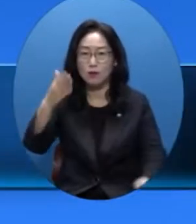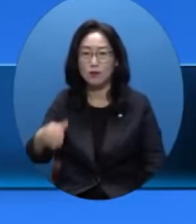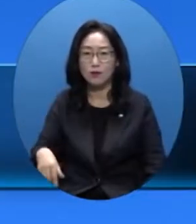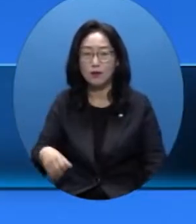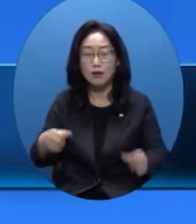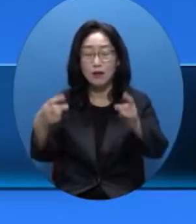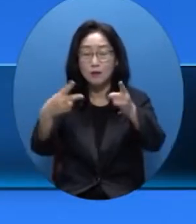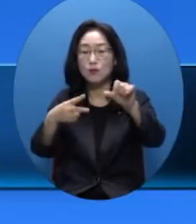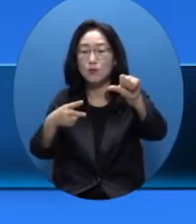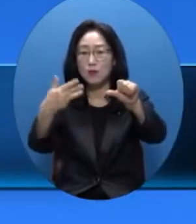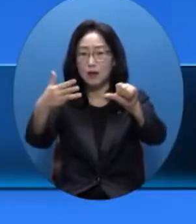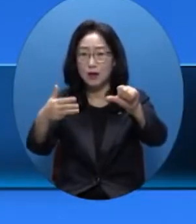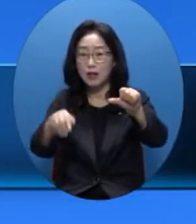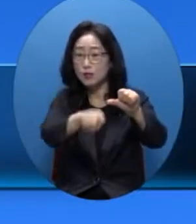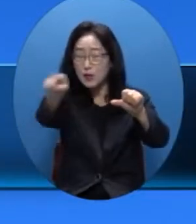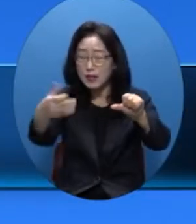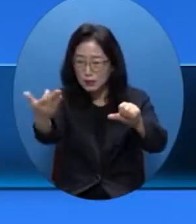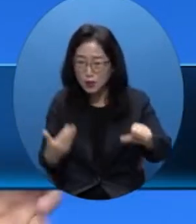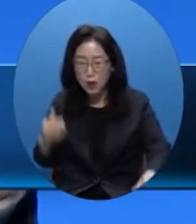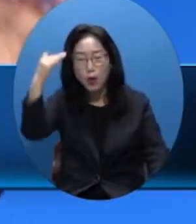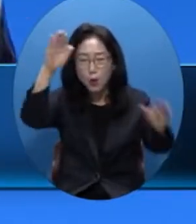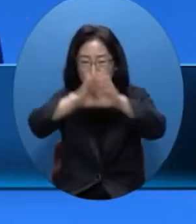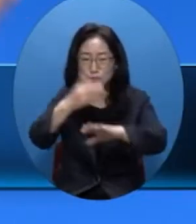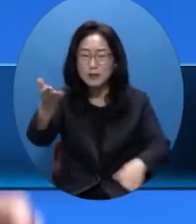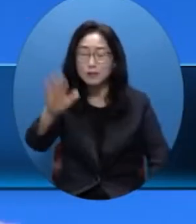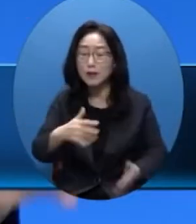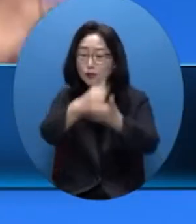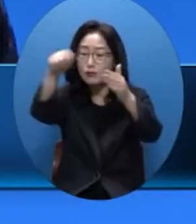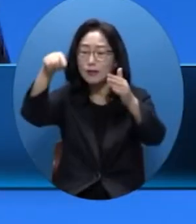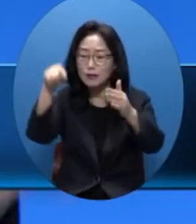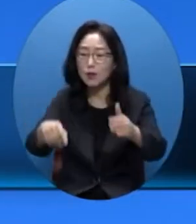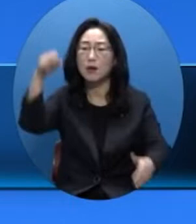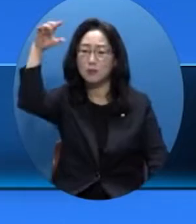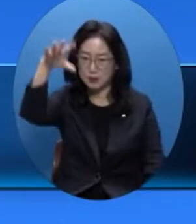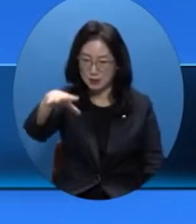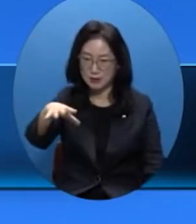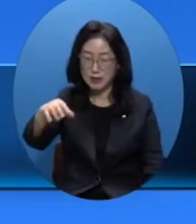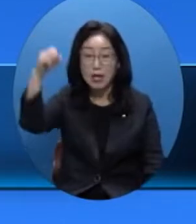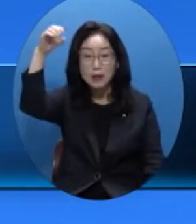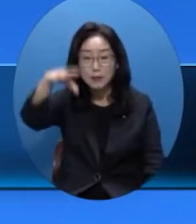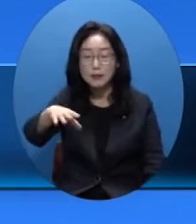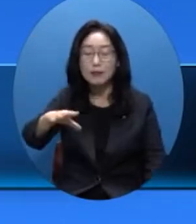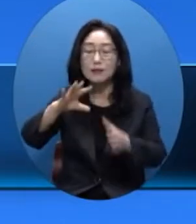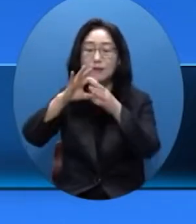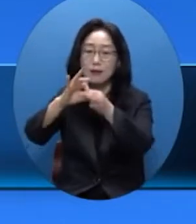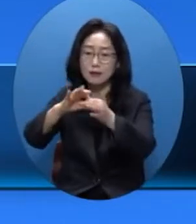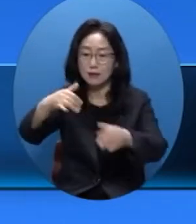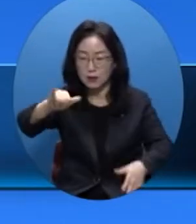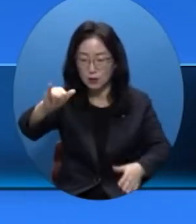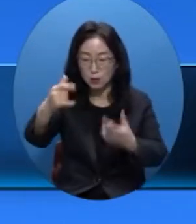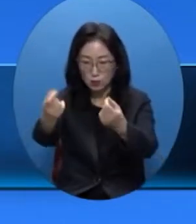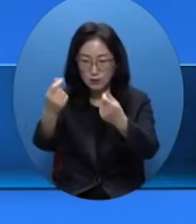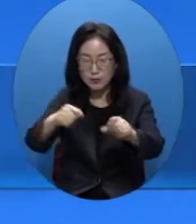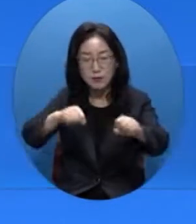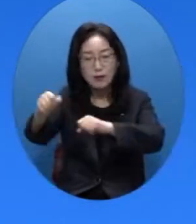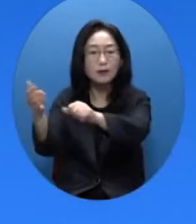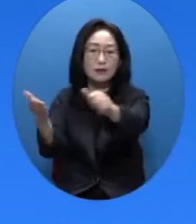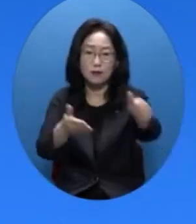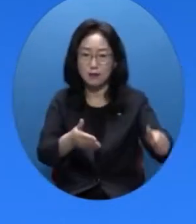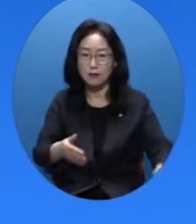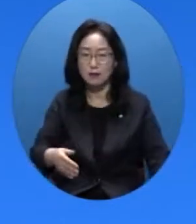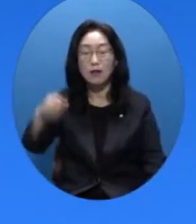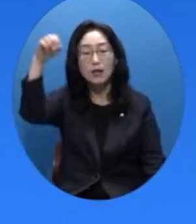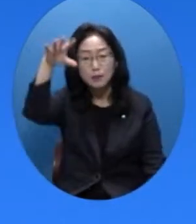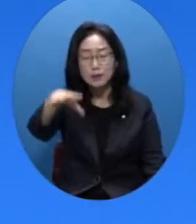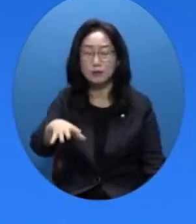말씀 합니다 내가 절에는 어둠이 더니 이제 런처에서 빛이라 빛이 자녀들 처럼 해봐라 미칩니다